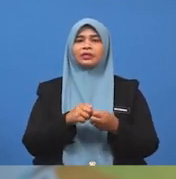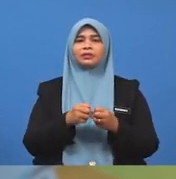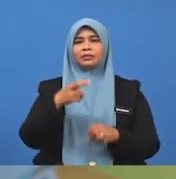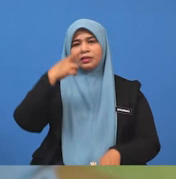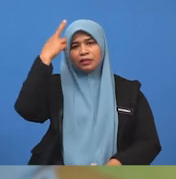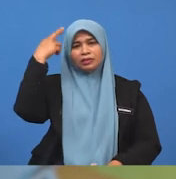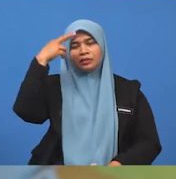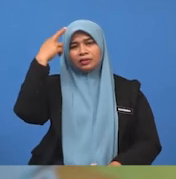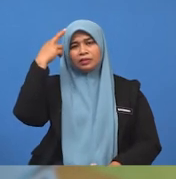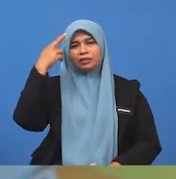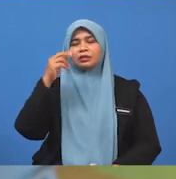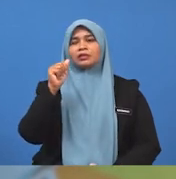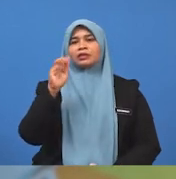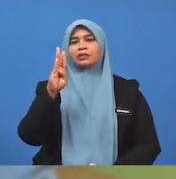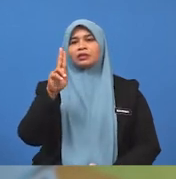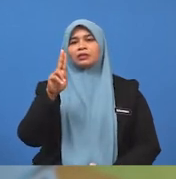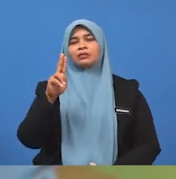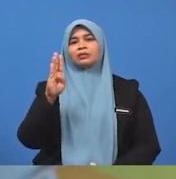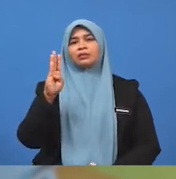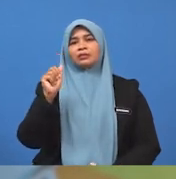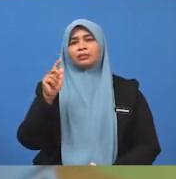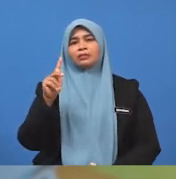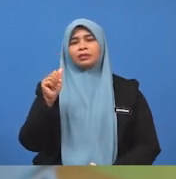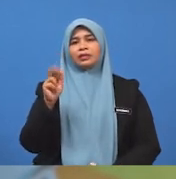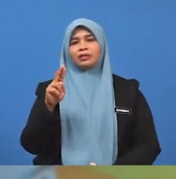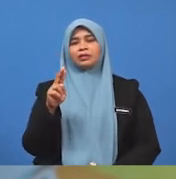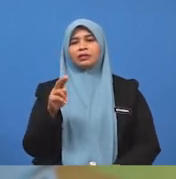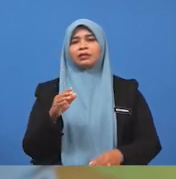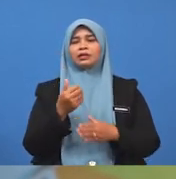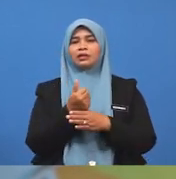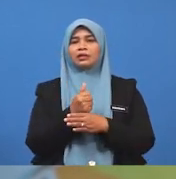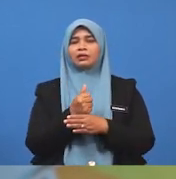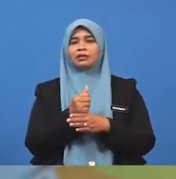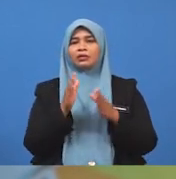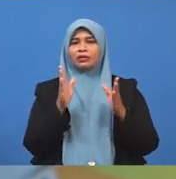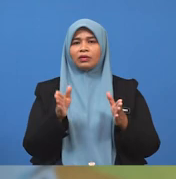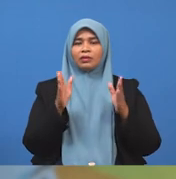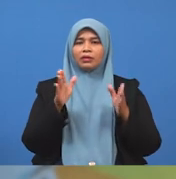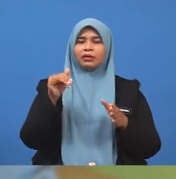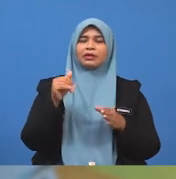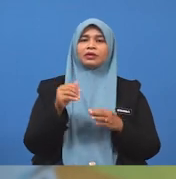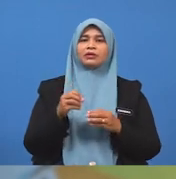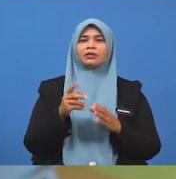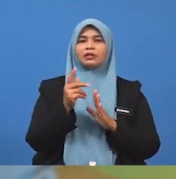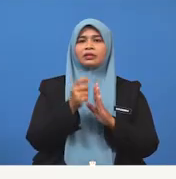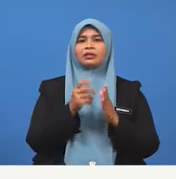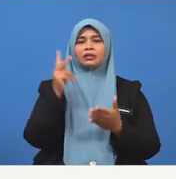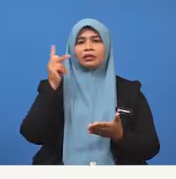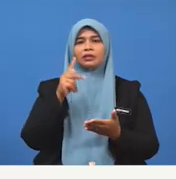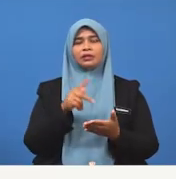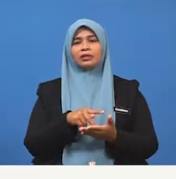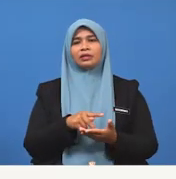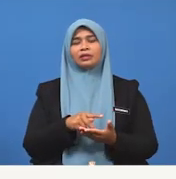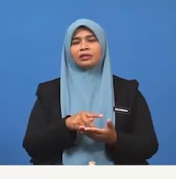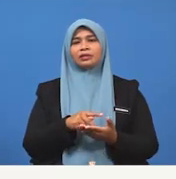Sayyidina Abu Bakar adalah antara orang-orang yang masyhur dalam menafsirkan Alqur'an